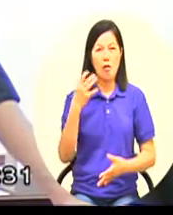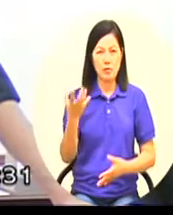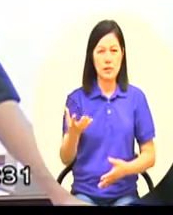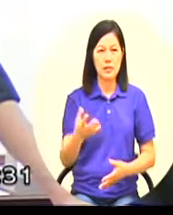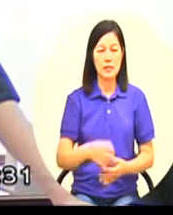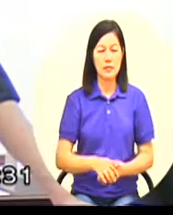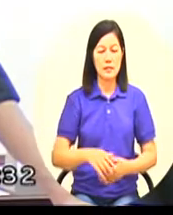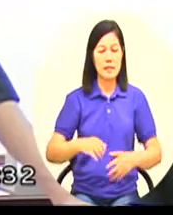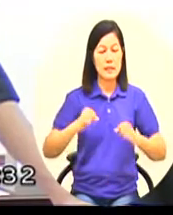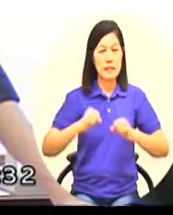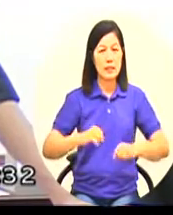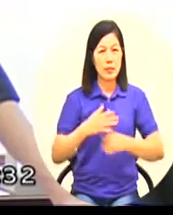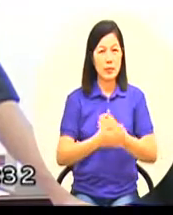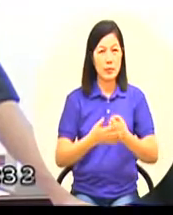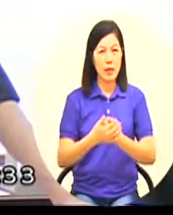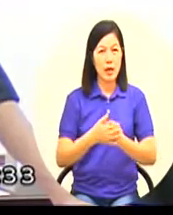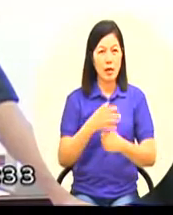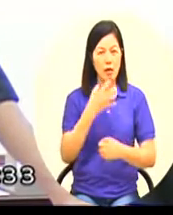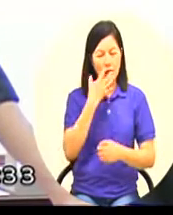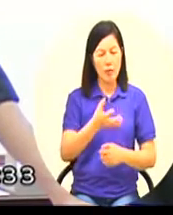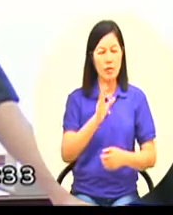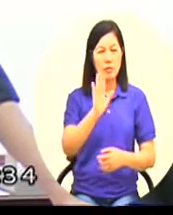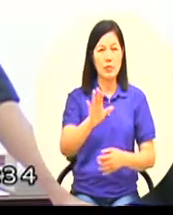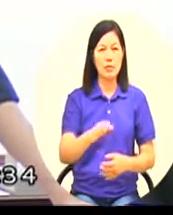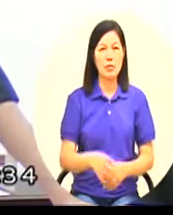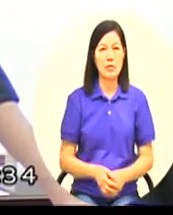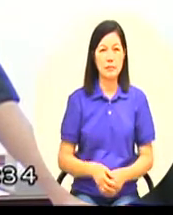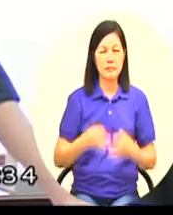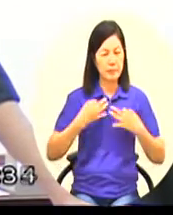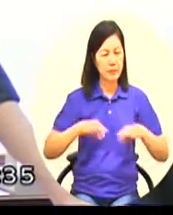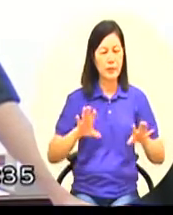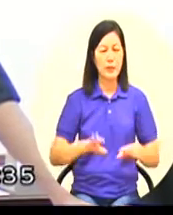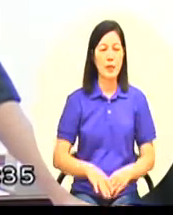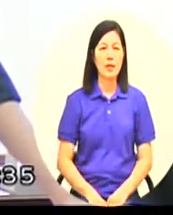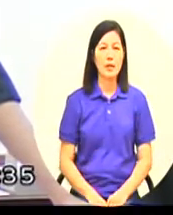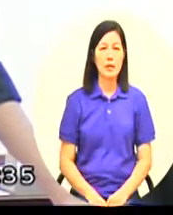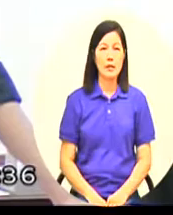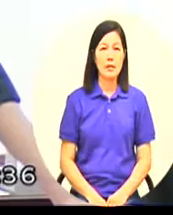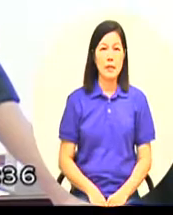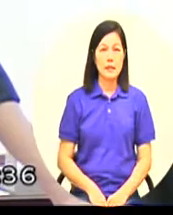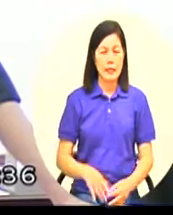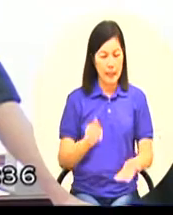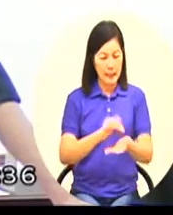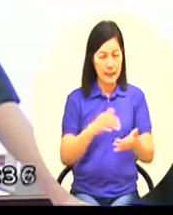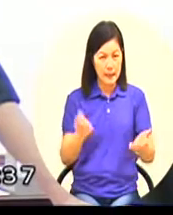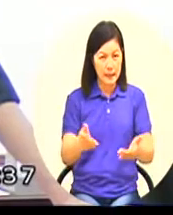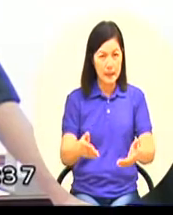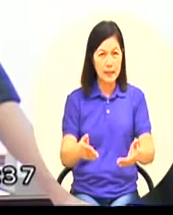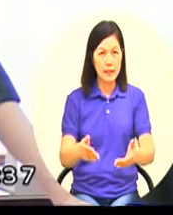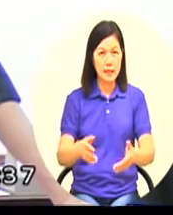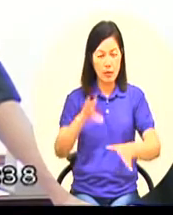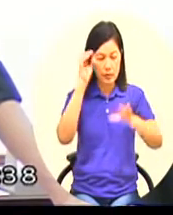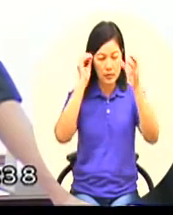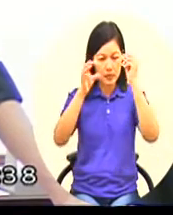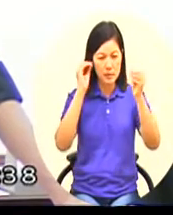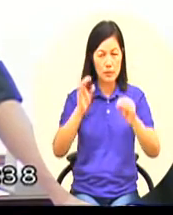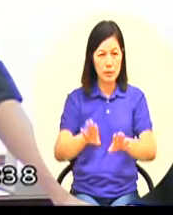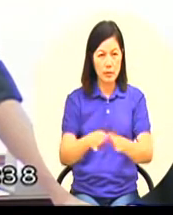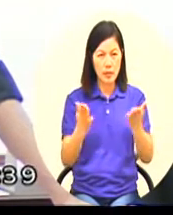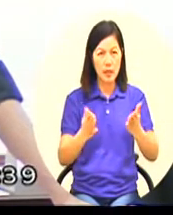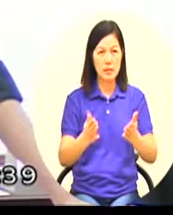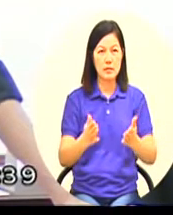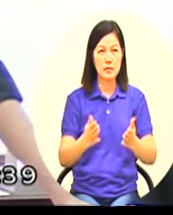保已经亏损弹降，现在才是我们要大量需要医疗资源的开始。那所